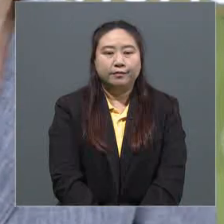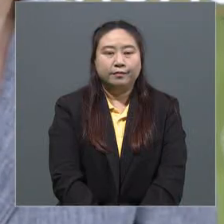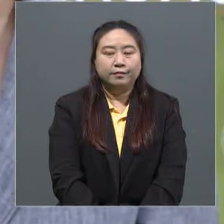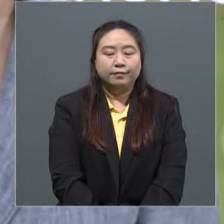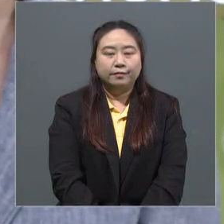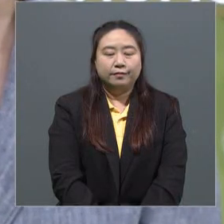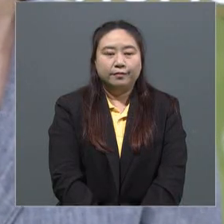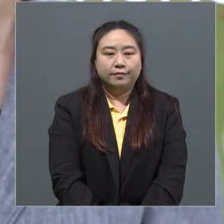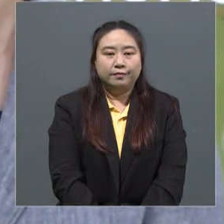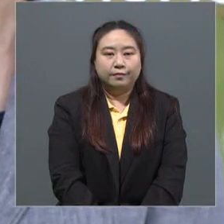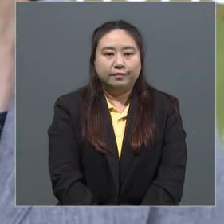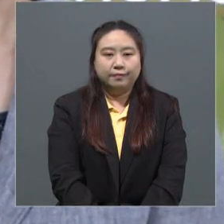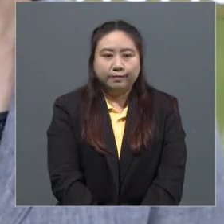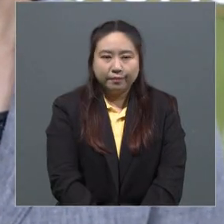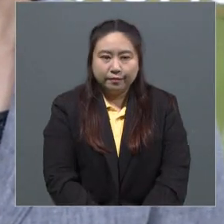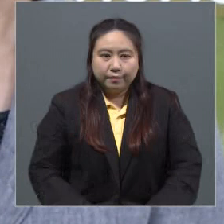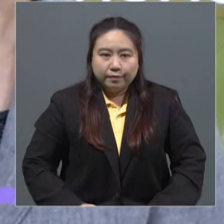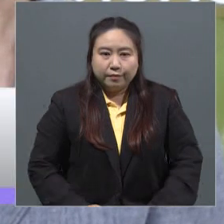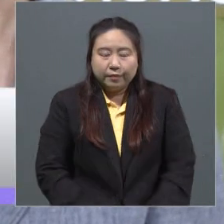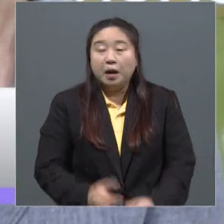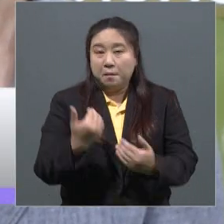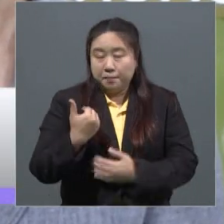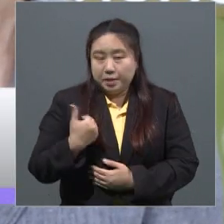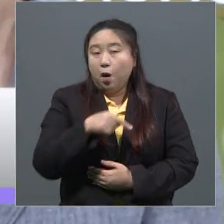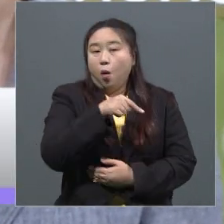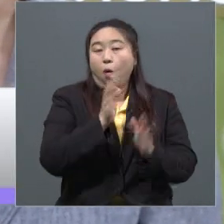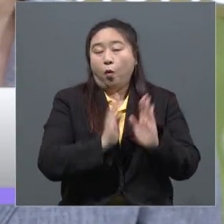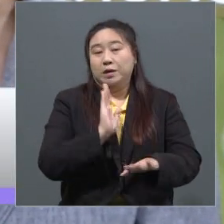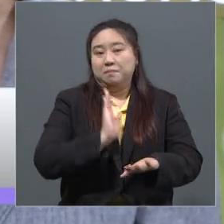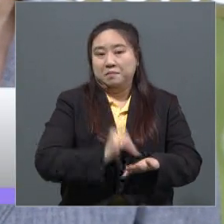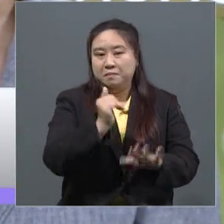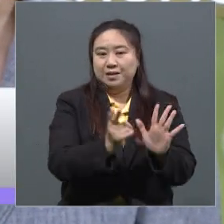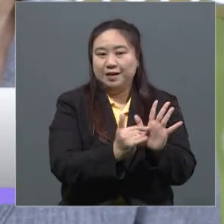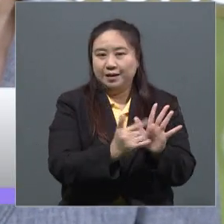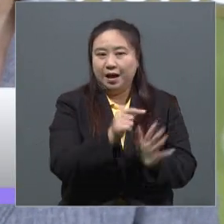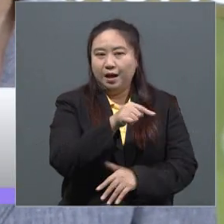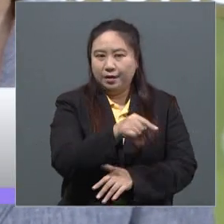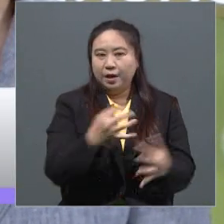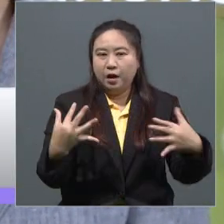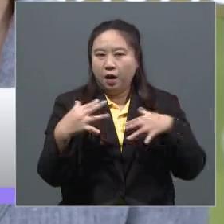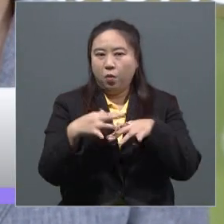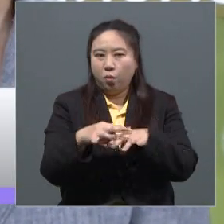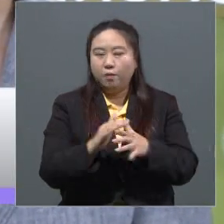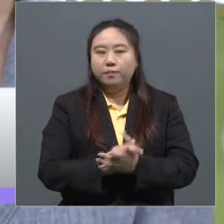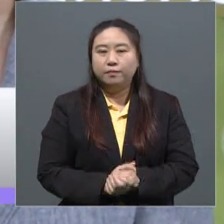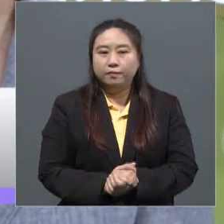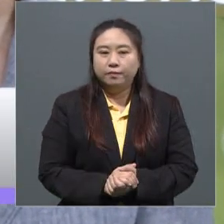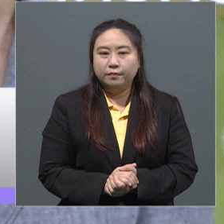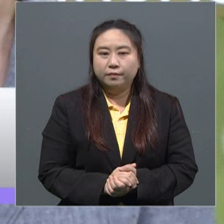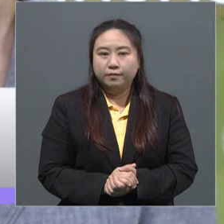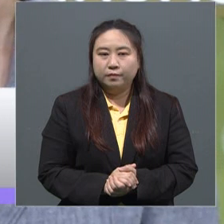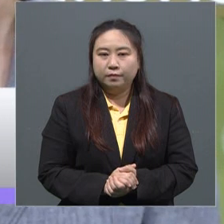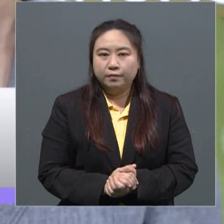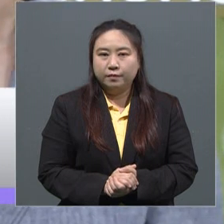อย่างที่เขาร่วมเนี่ยเภสัชกรต้องมากันตรวจด้วยว่าเราจะรู้คุยอะไรก็ขนาดการรู้เรียนการติดตามนั้น